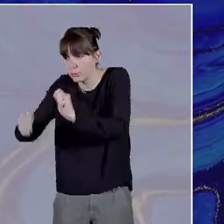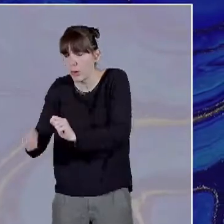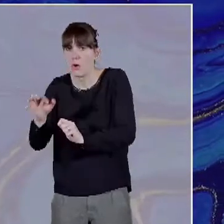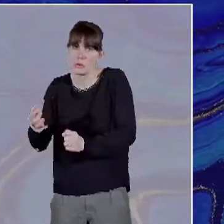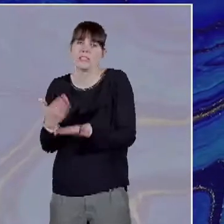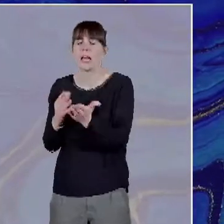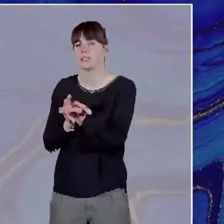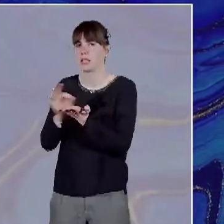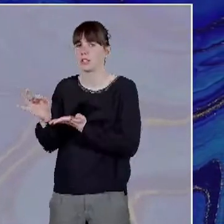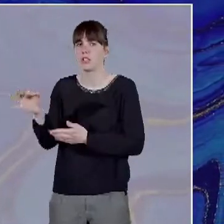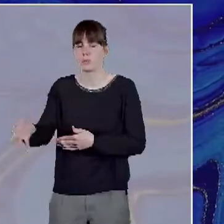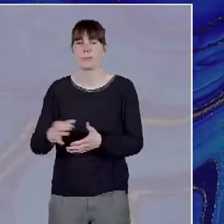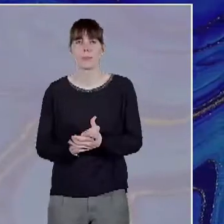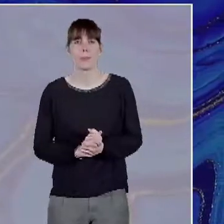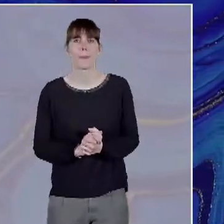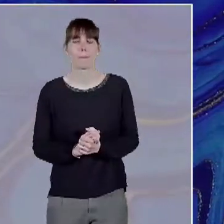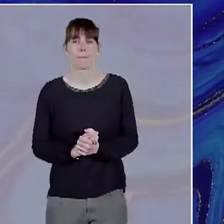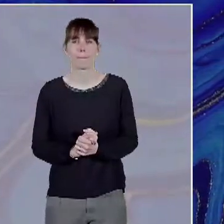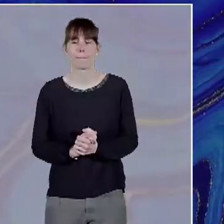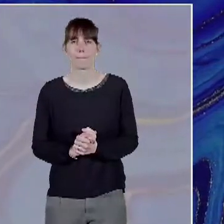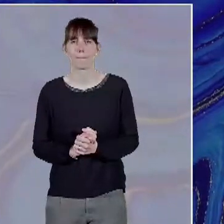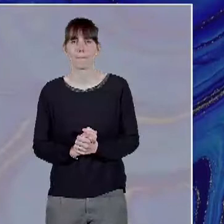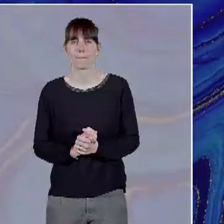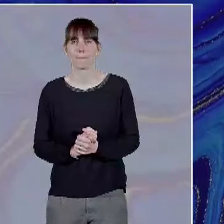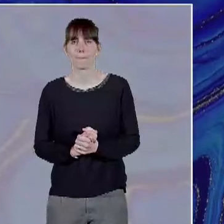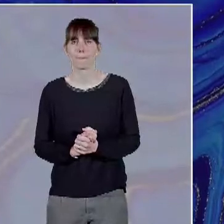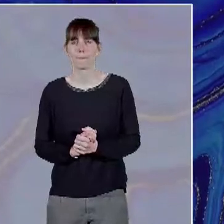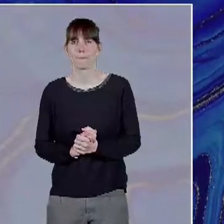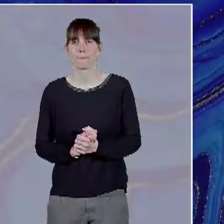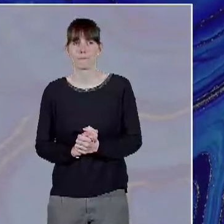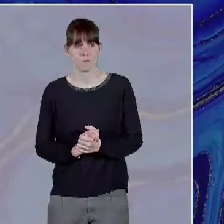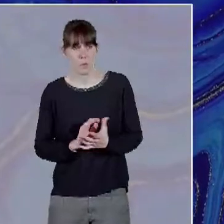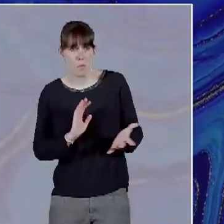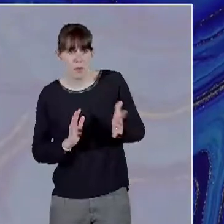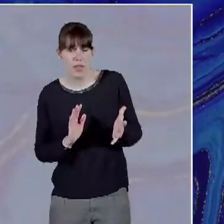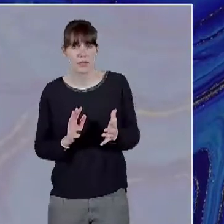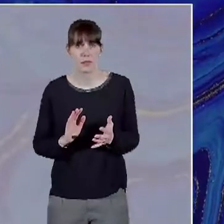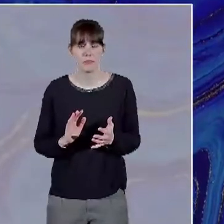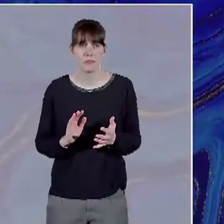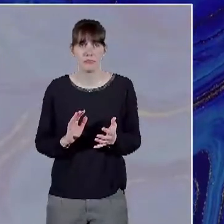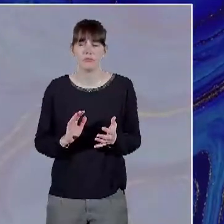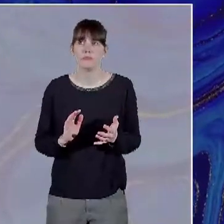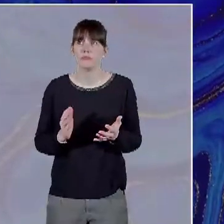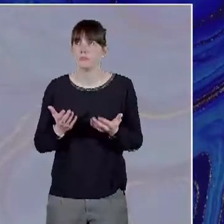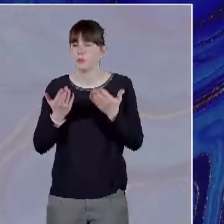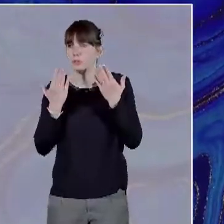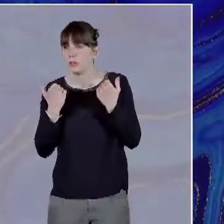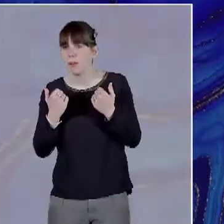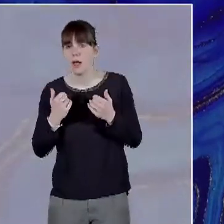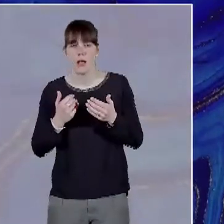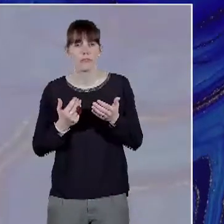Et justement, est-ce que... Oui, voilà. Ou bien est-ce qu'il ne faut pas, je sais pas, surélever,